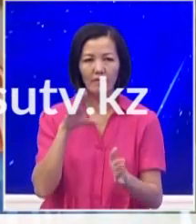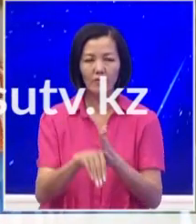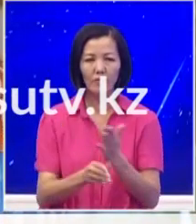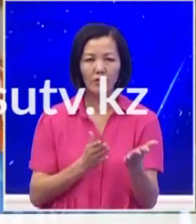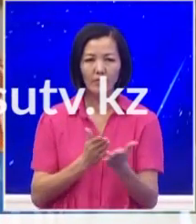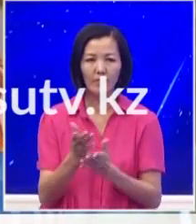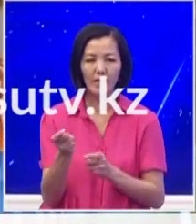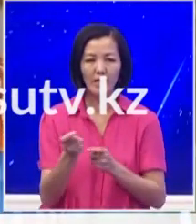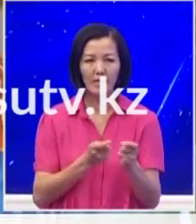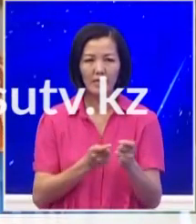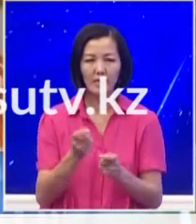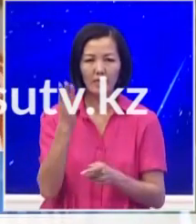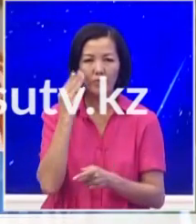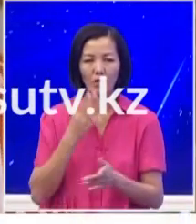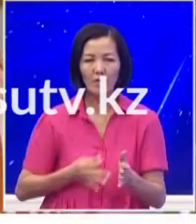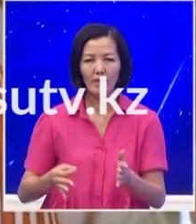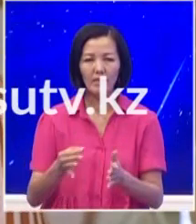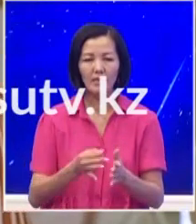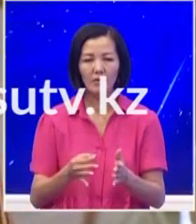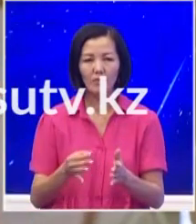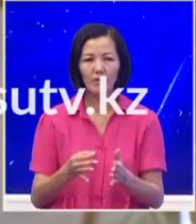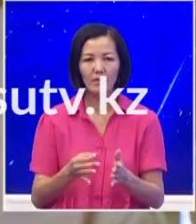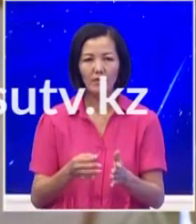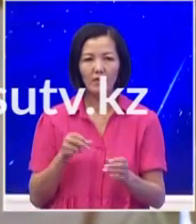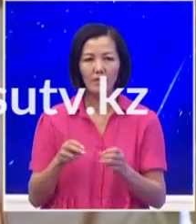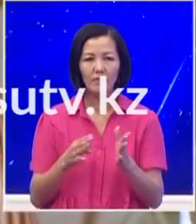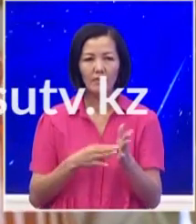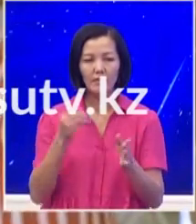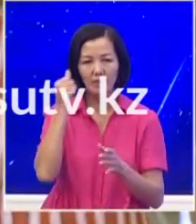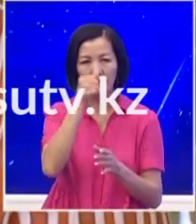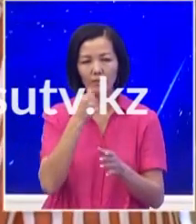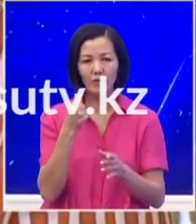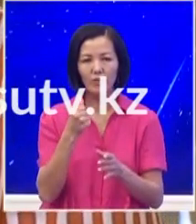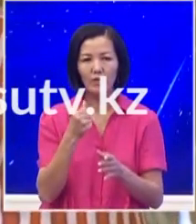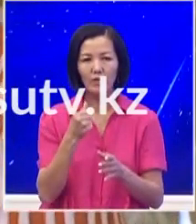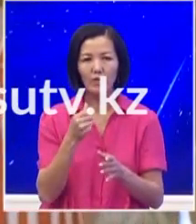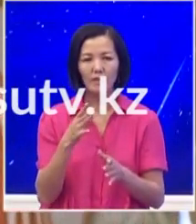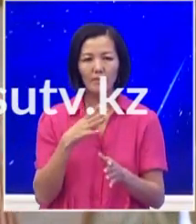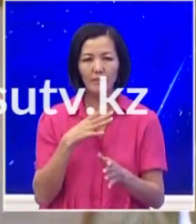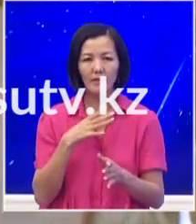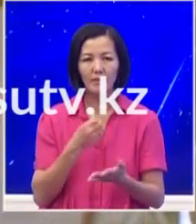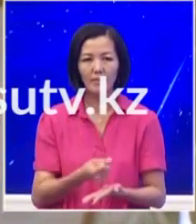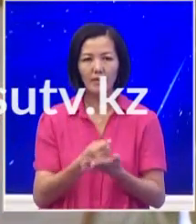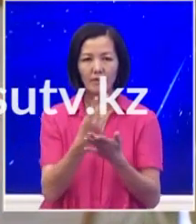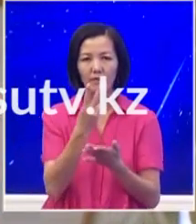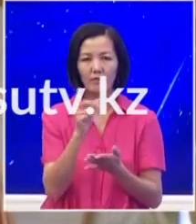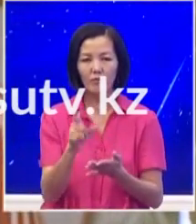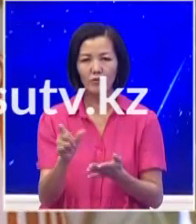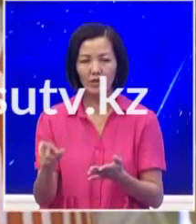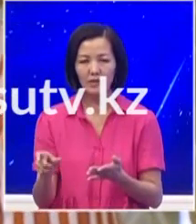при поддержке управления внутренней политики по Алматинской области в 2018 году мы поддержали двух